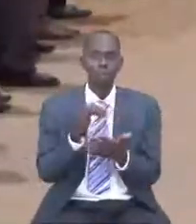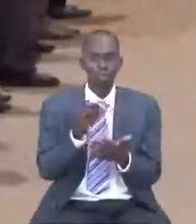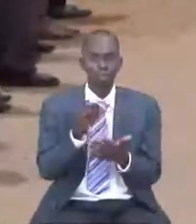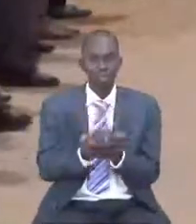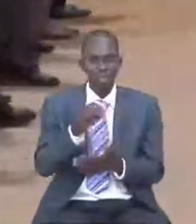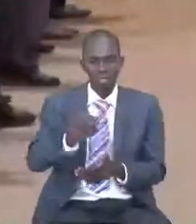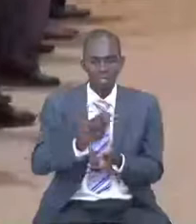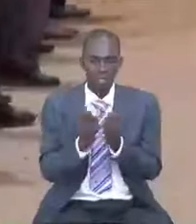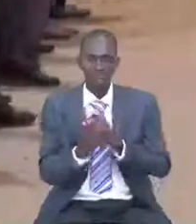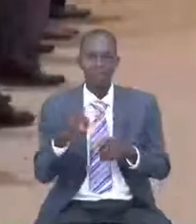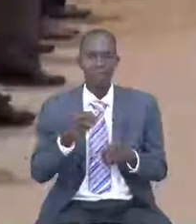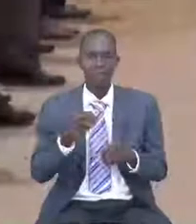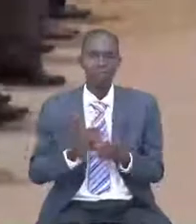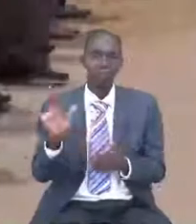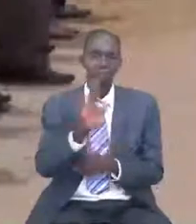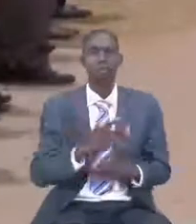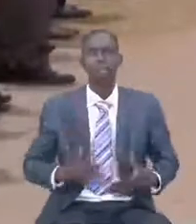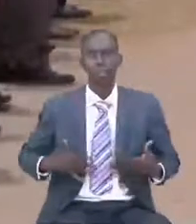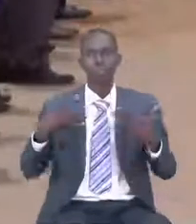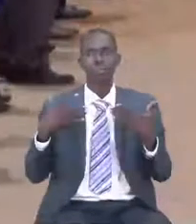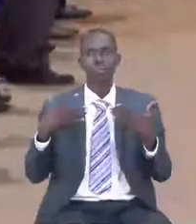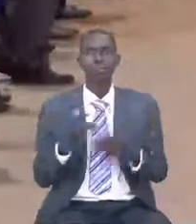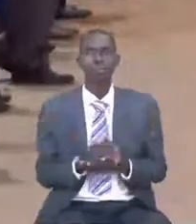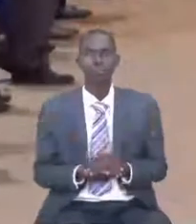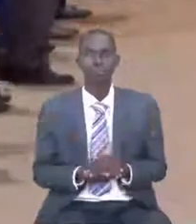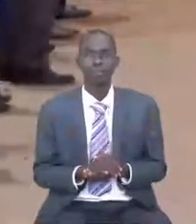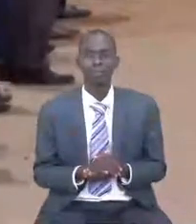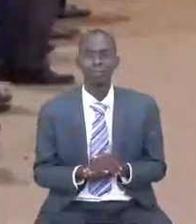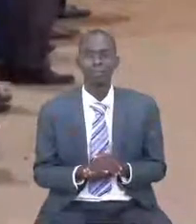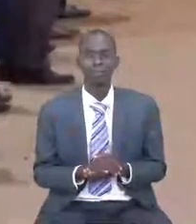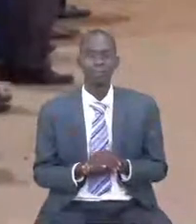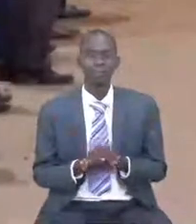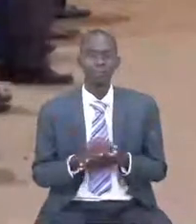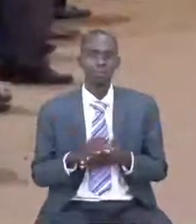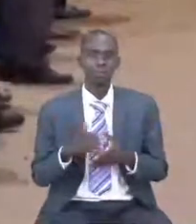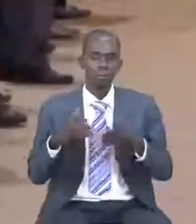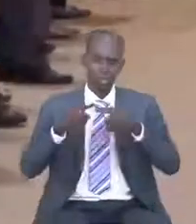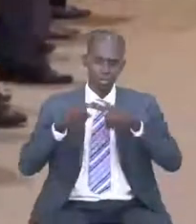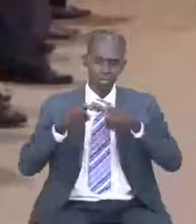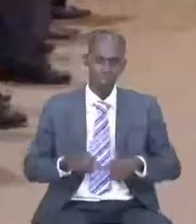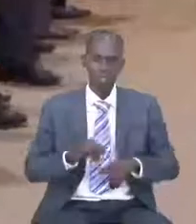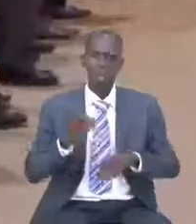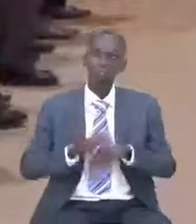va changer tout ce qui doit être changé dans ta vie.